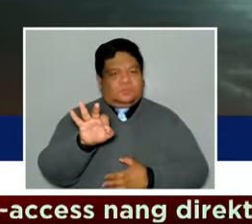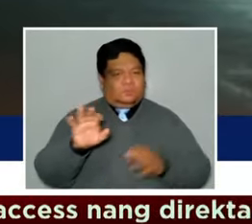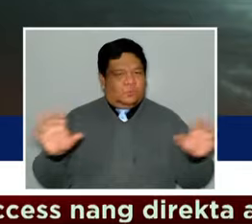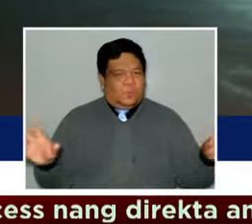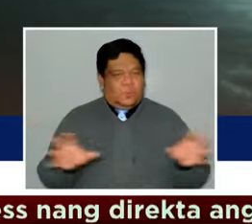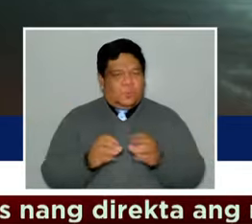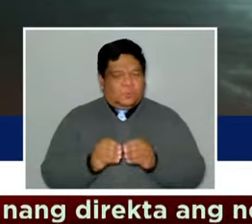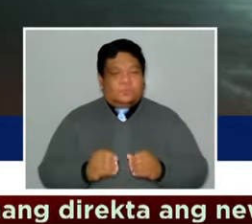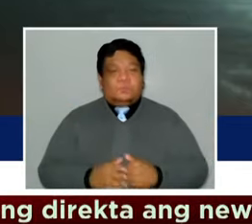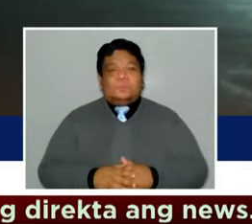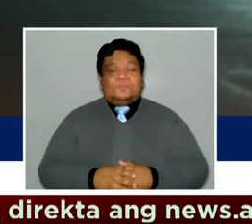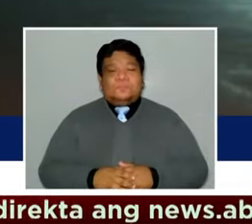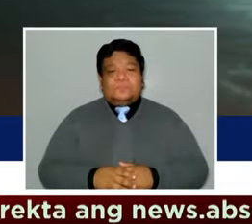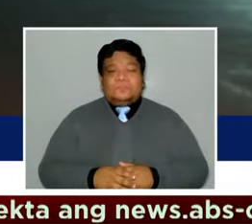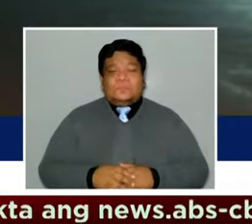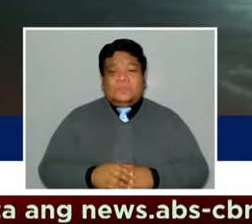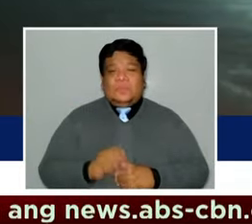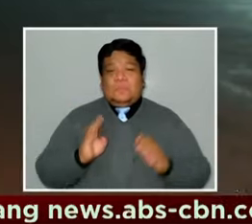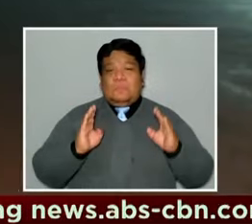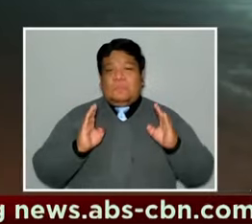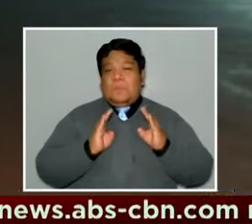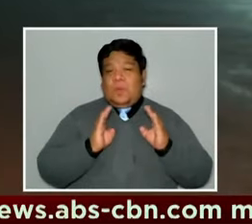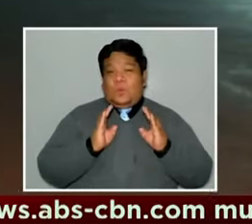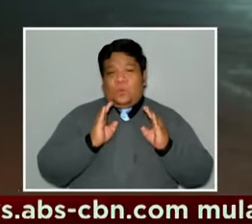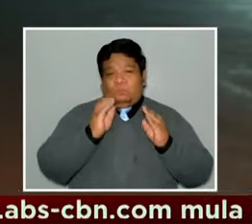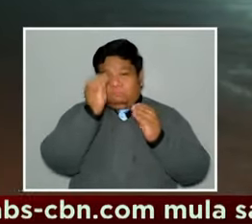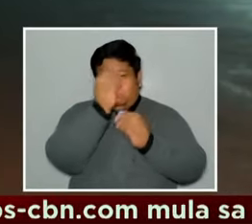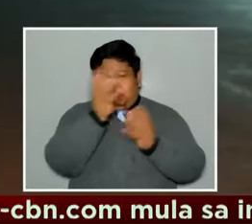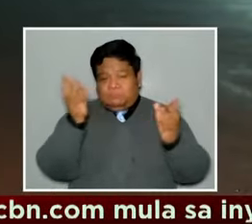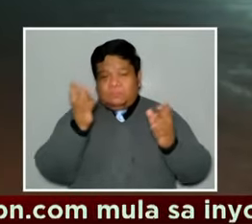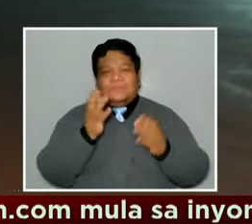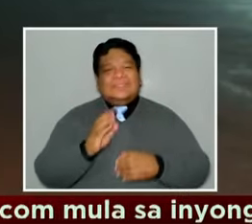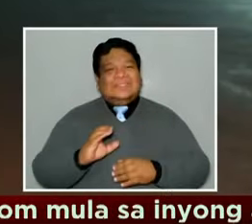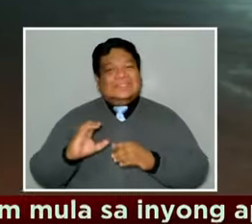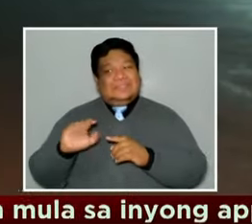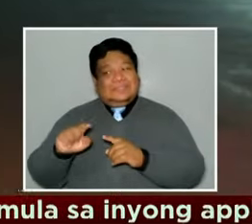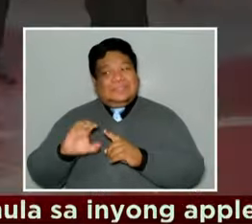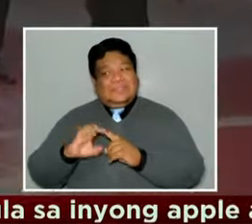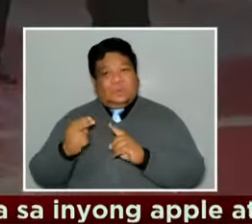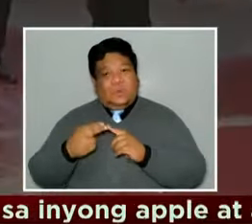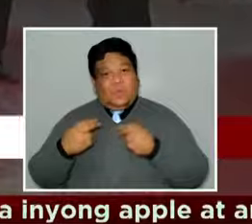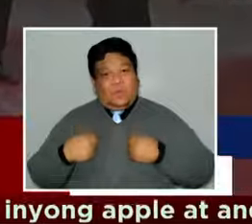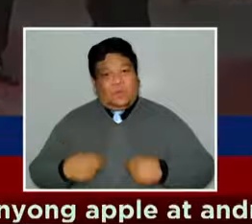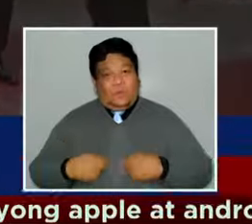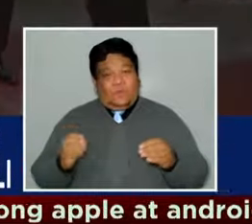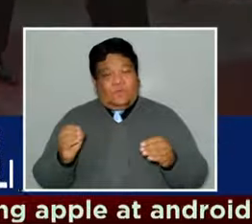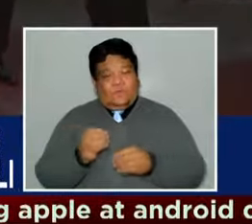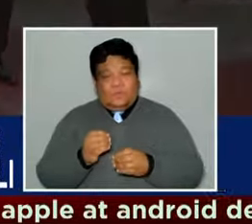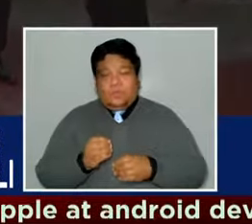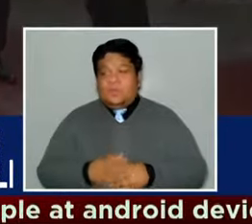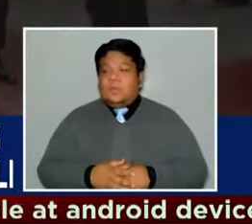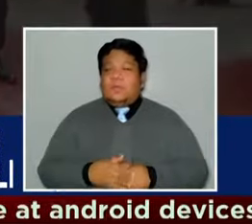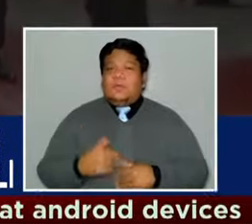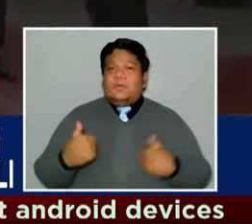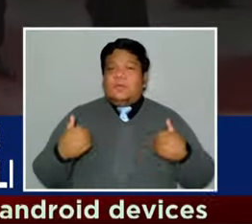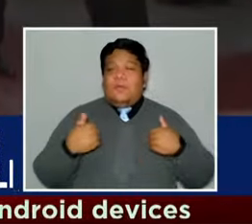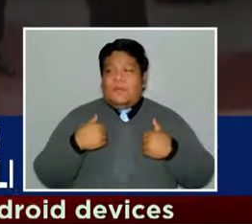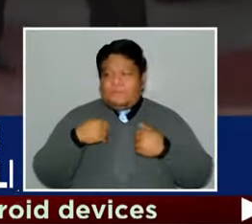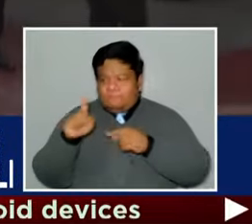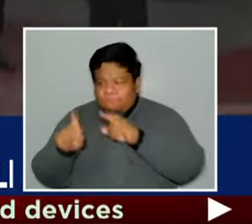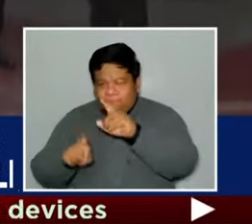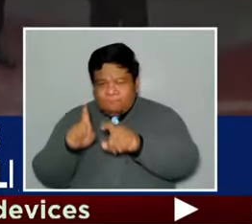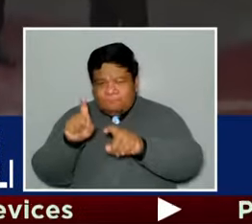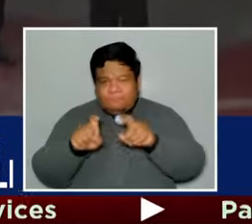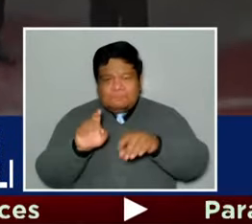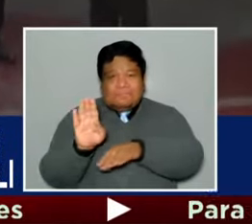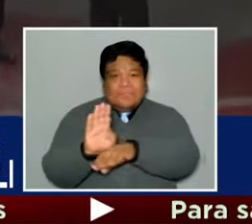Public Information Office, kinumpirma ng City Health Office na 18 sa water samples na nakuha sa mga establishmento dito